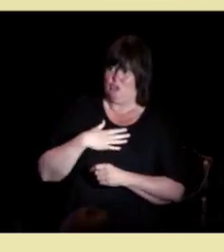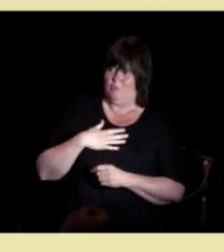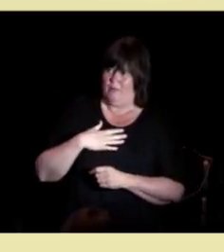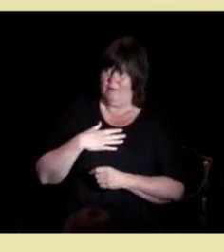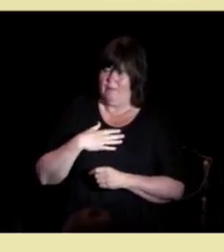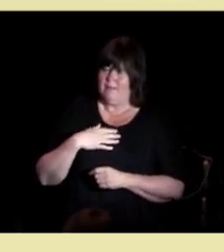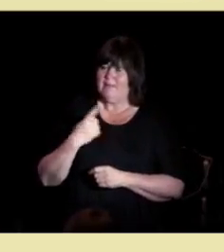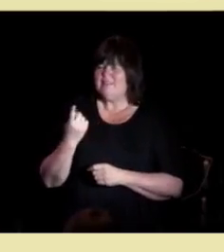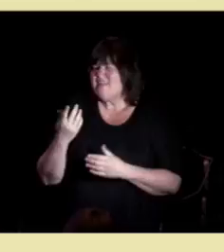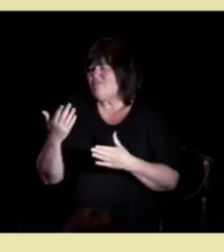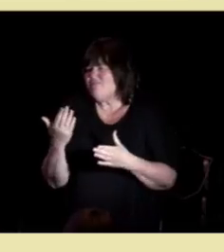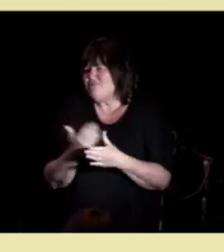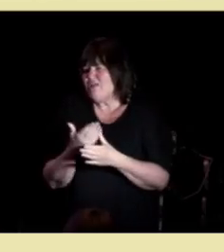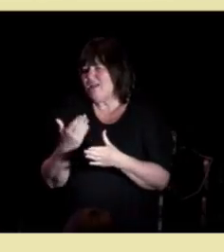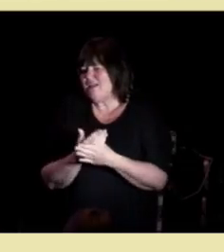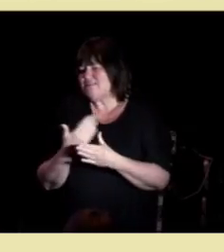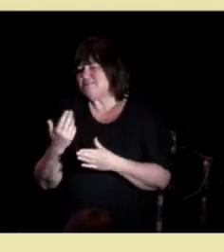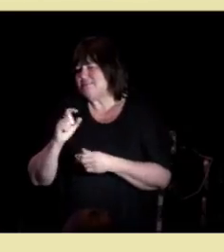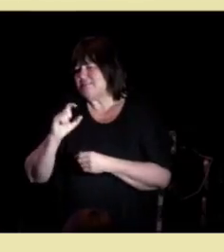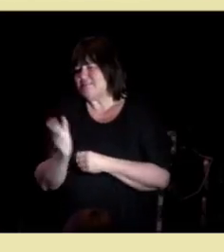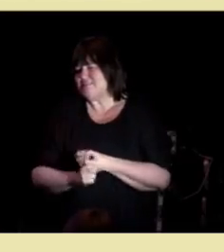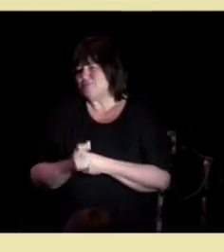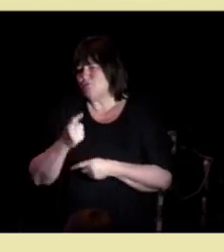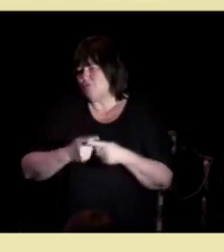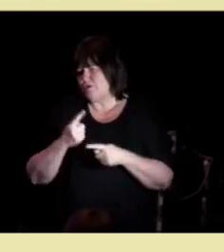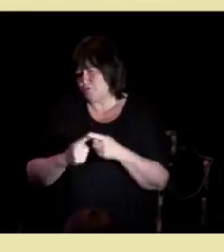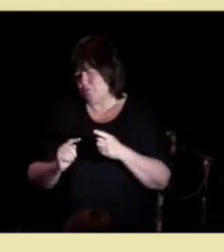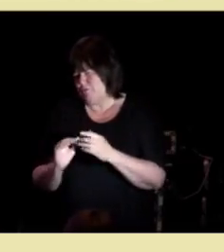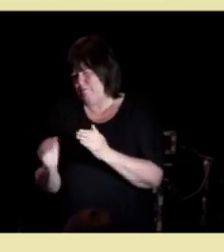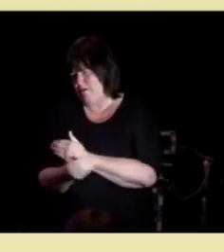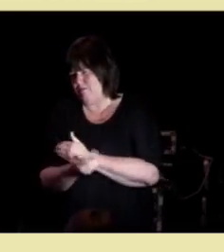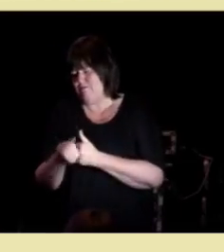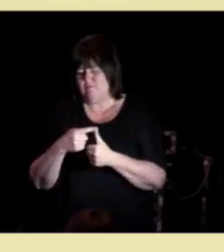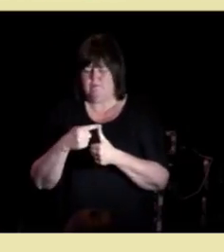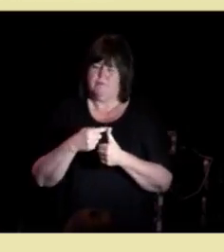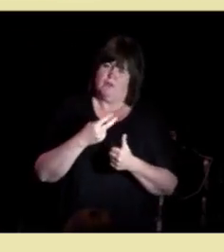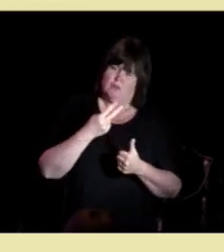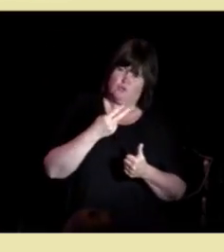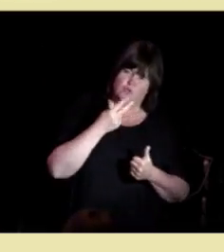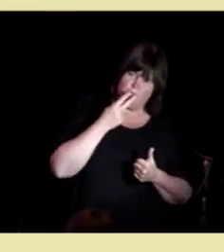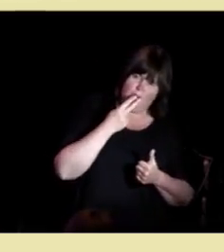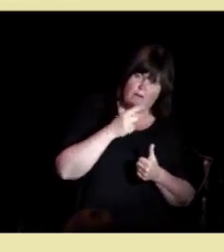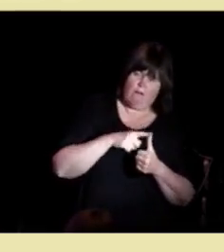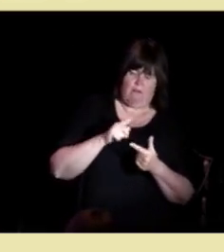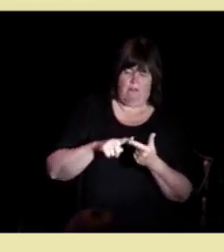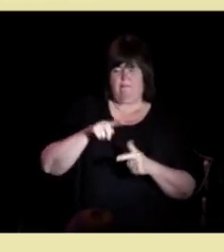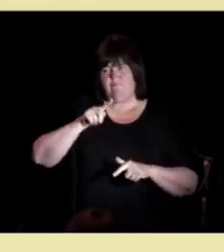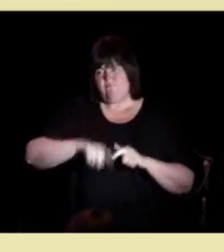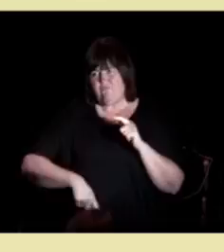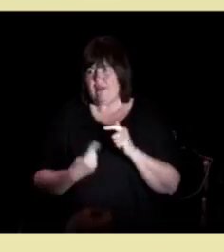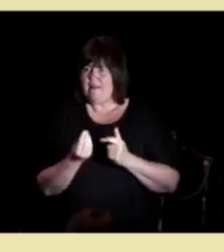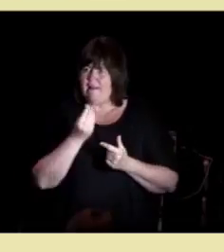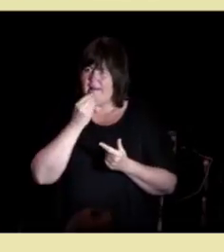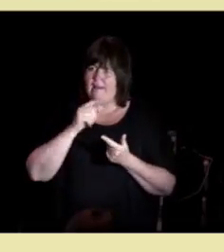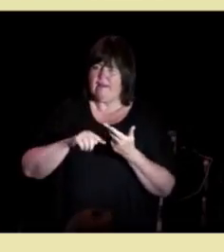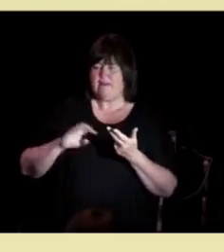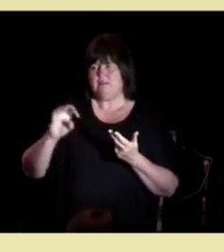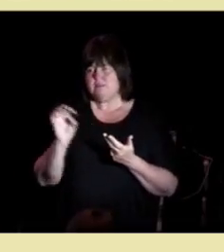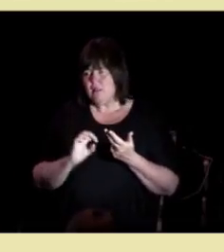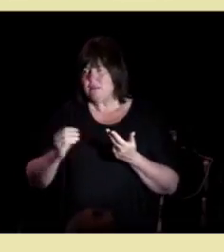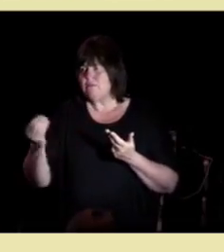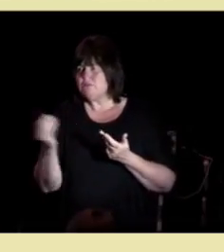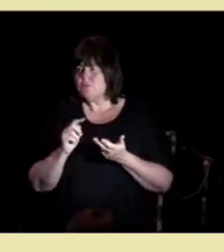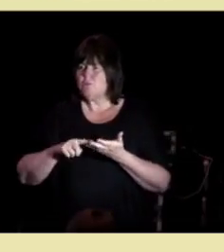felles bakenforliggende risikofaktorer. Det dreier seg om tobakk, det dreier seg om feil ernæring, salt, sukker. Det dreier